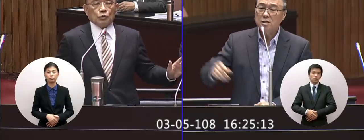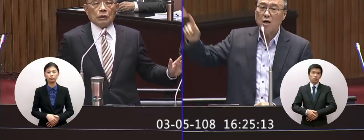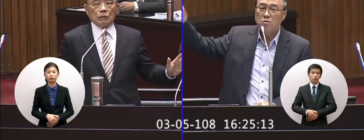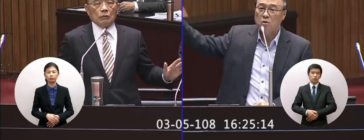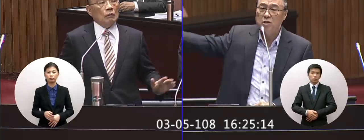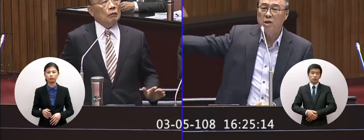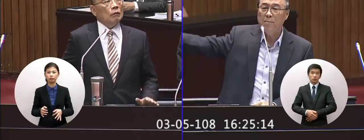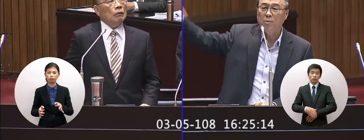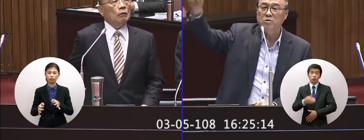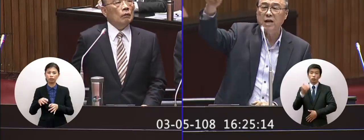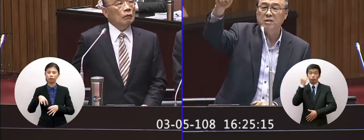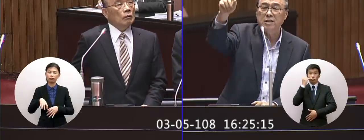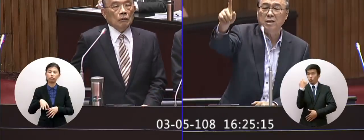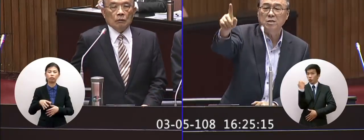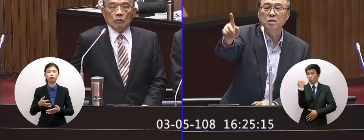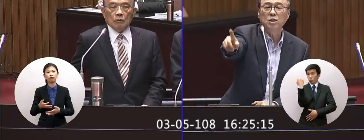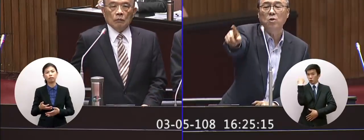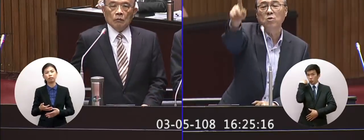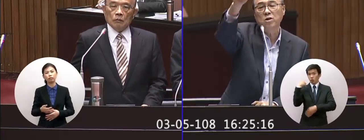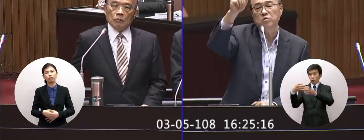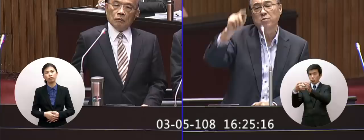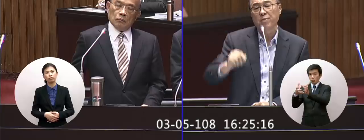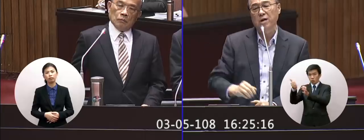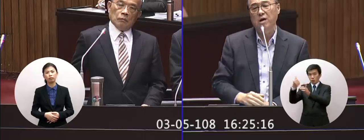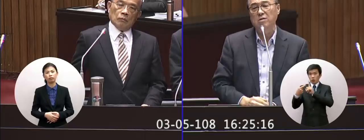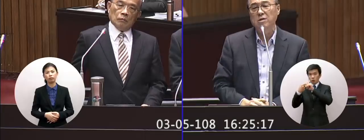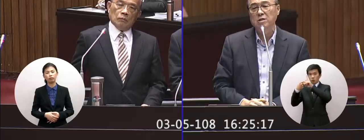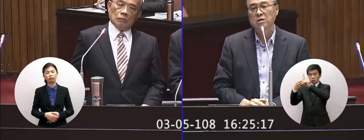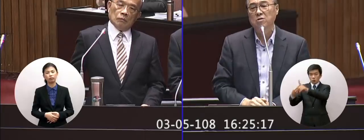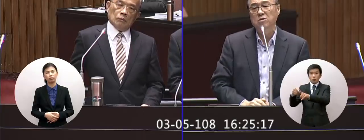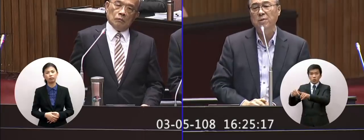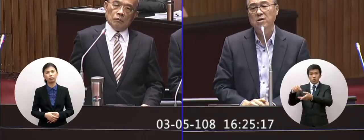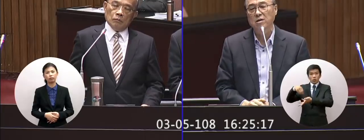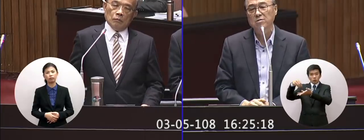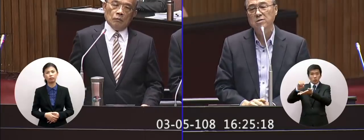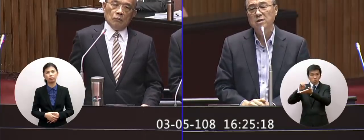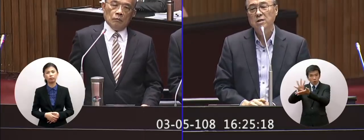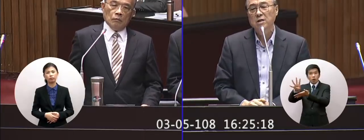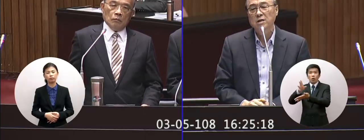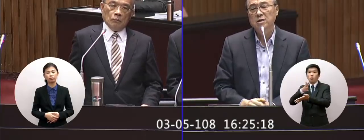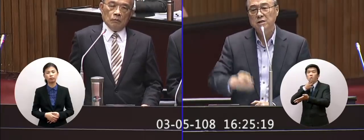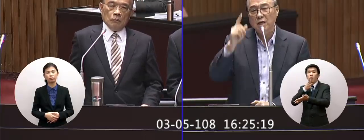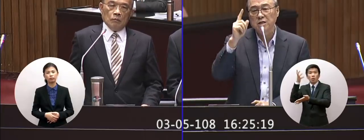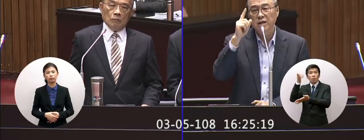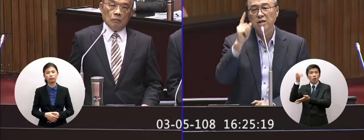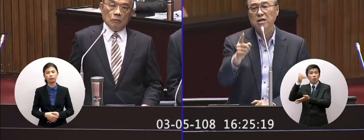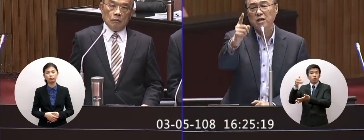照经济部 依照昨天部长在经济委员会的书面报告以及口头报告，电价今年一定